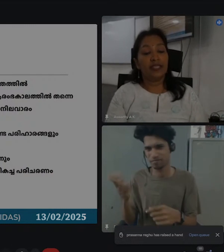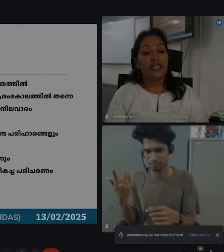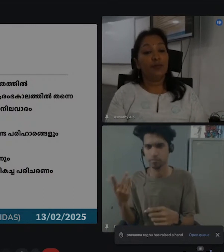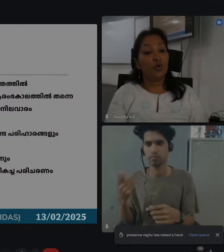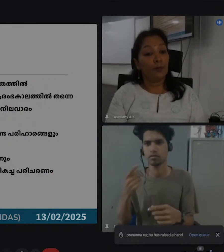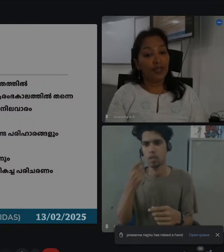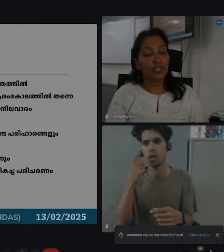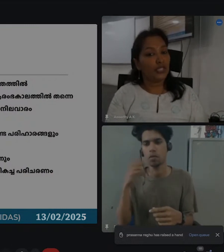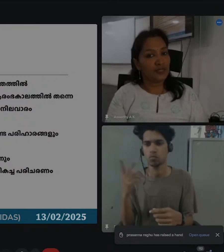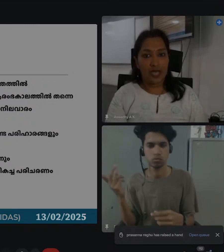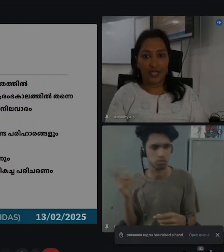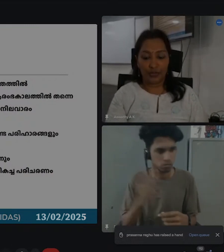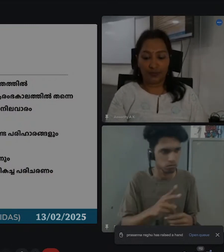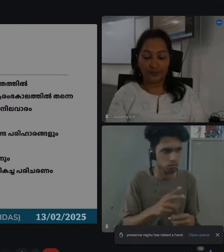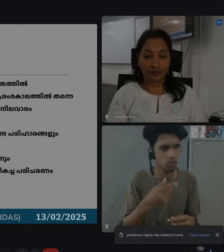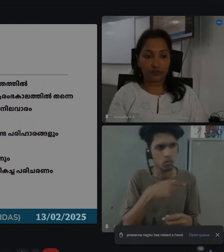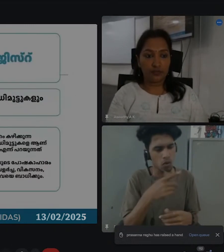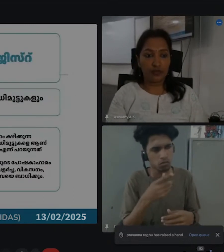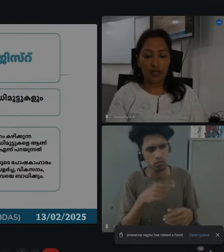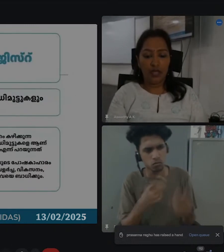മികച്ച പരിചരണം ഉറപ്പുവരുത്തുന്നതിനും സഹായിക്കുന്നു.